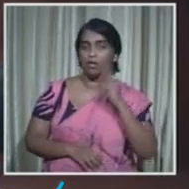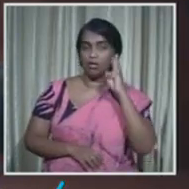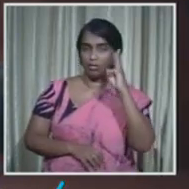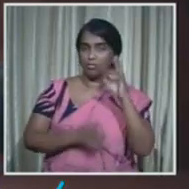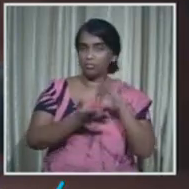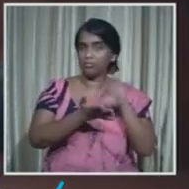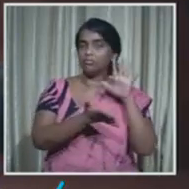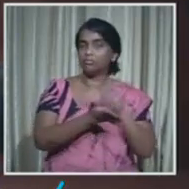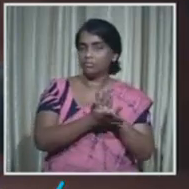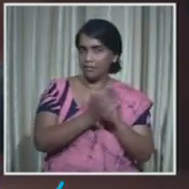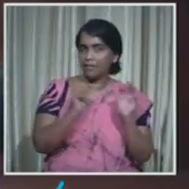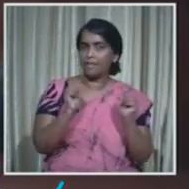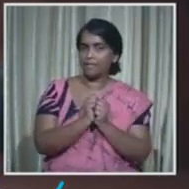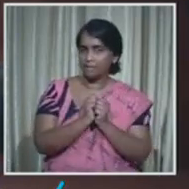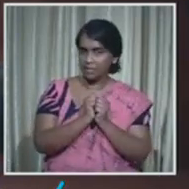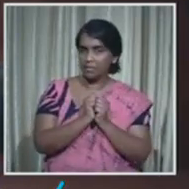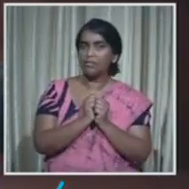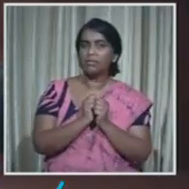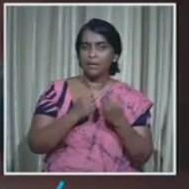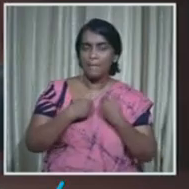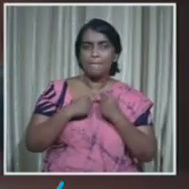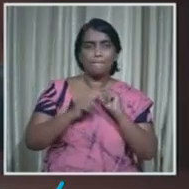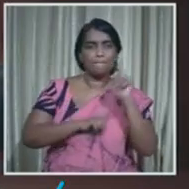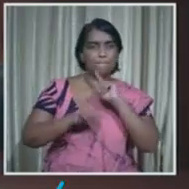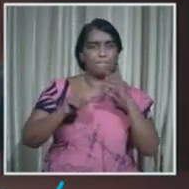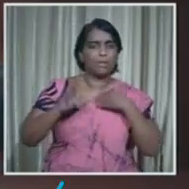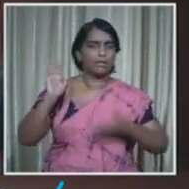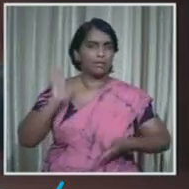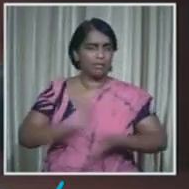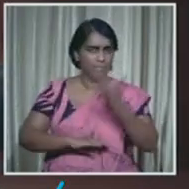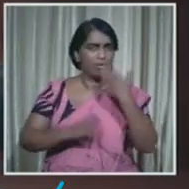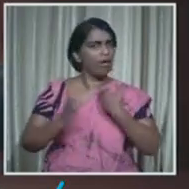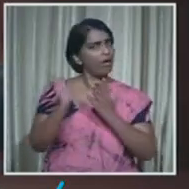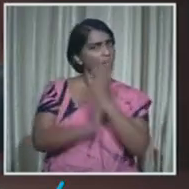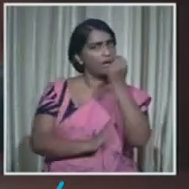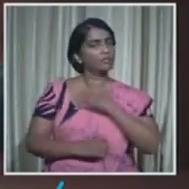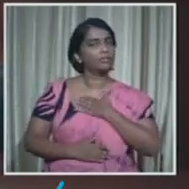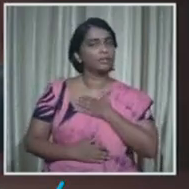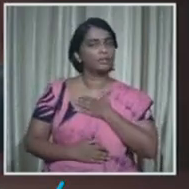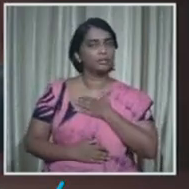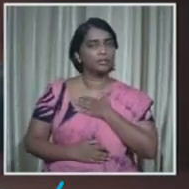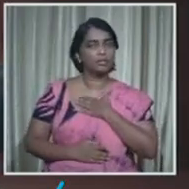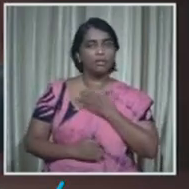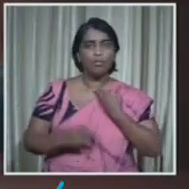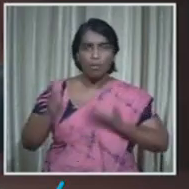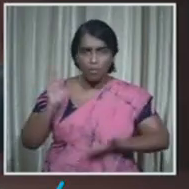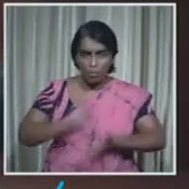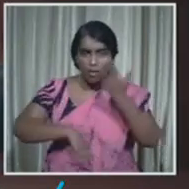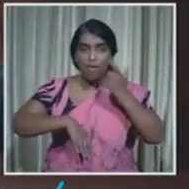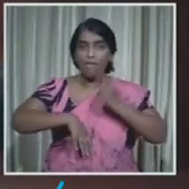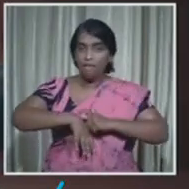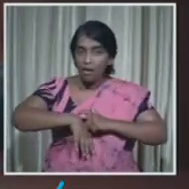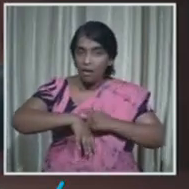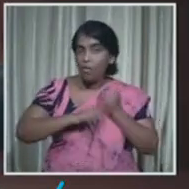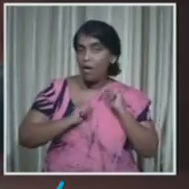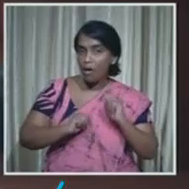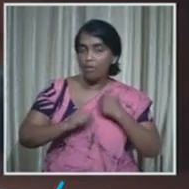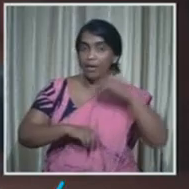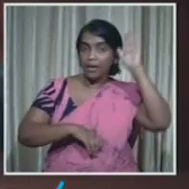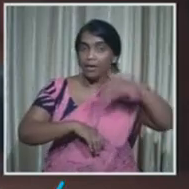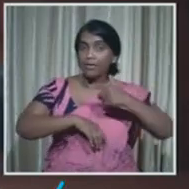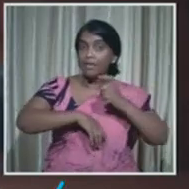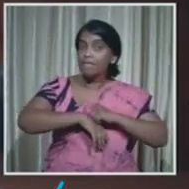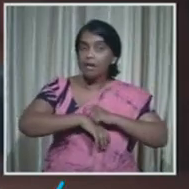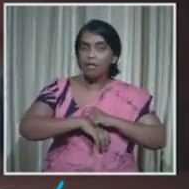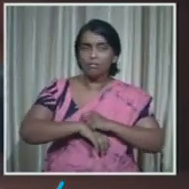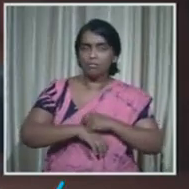තිබුණු වැඩක් හේතු කොටගෙන මට මේ පාර්ලිමේන්තුව යායුතුව තිබුණා. ඒක මගේ අයිතිය. මම යන්න ඕන වෙලාව මොකද්ද? එන්න ඕන වෙලාව මොකද්ද කියලා කියලා